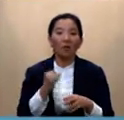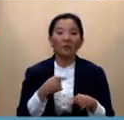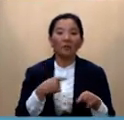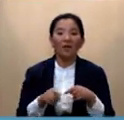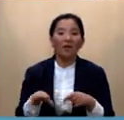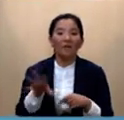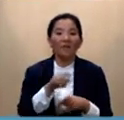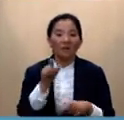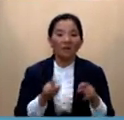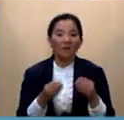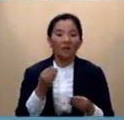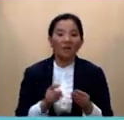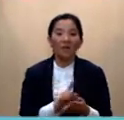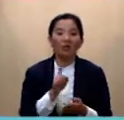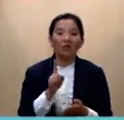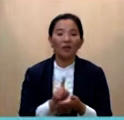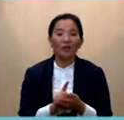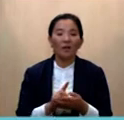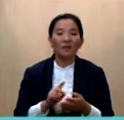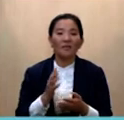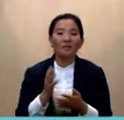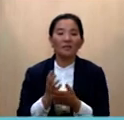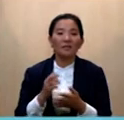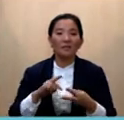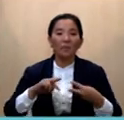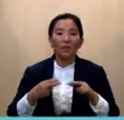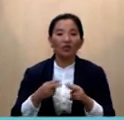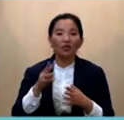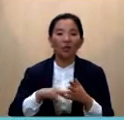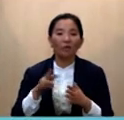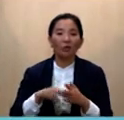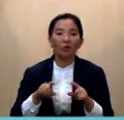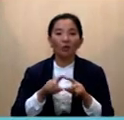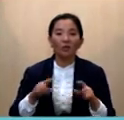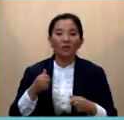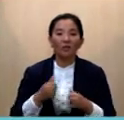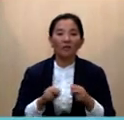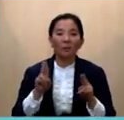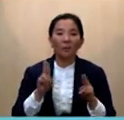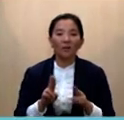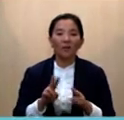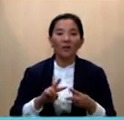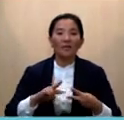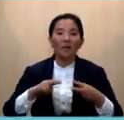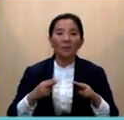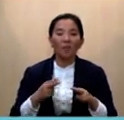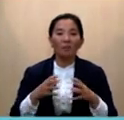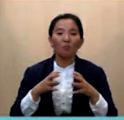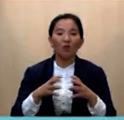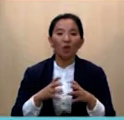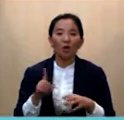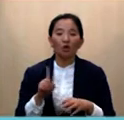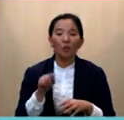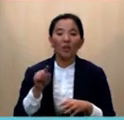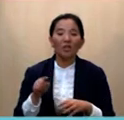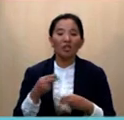игроки должны быть за линии штрафной в школьных соревнованиях как правило за линии мяча чтобы